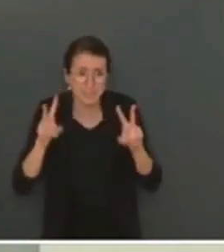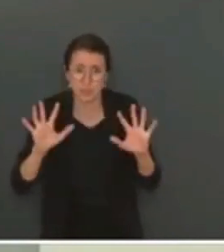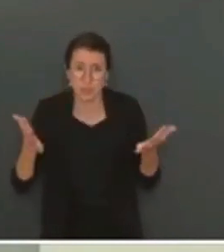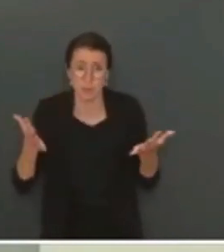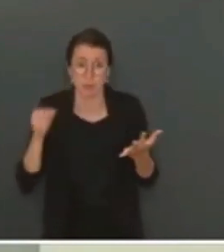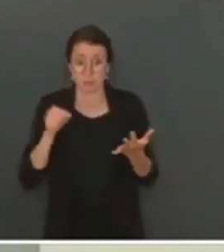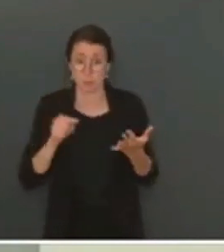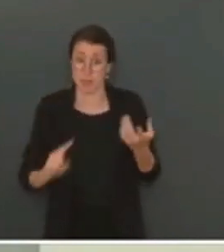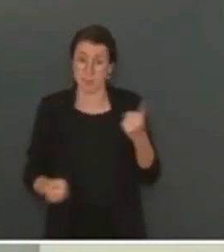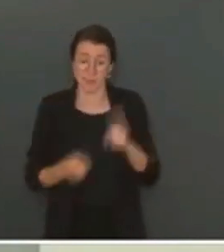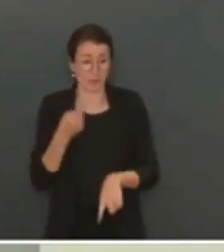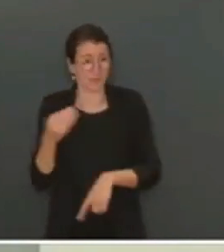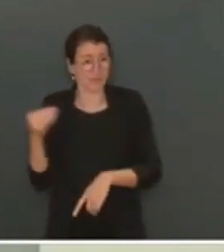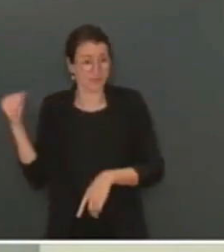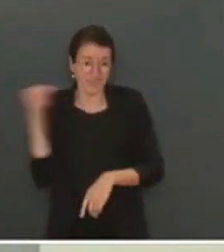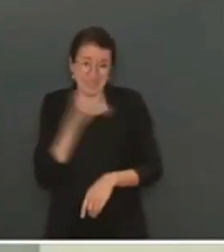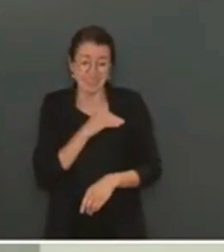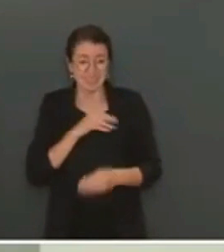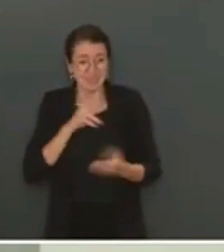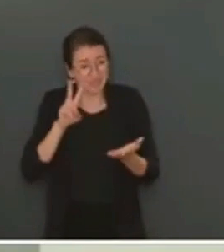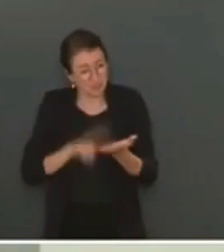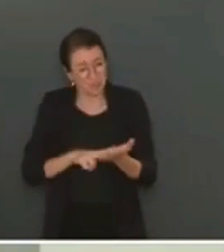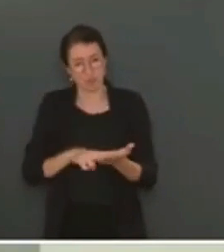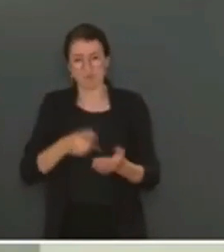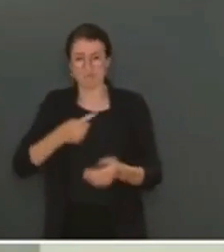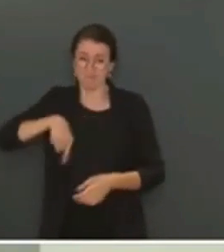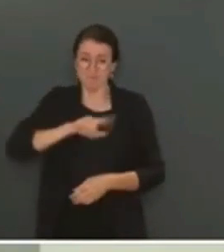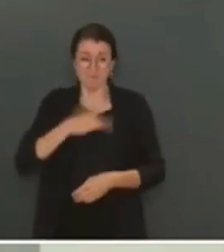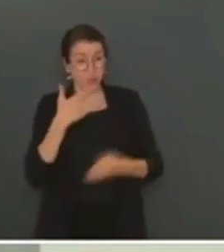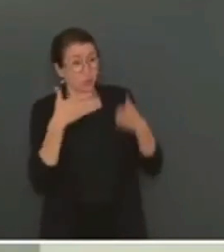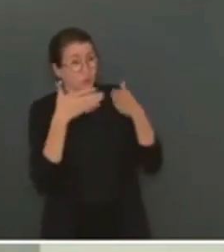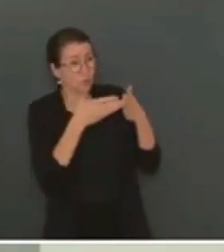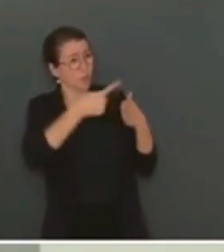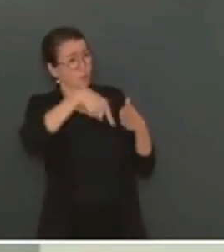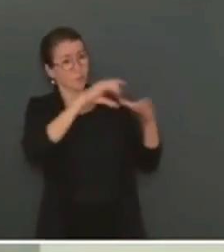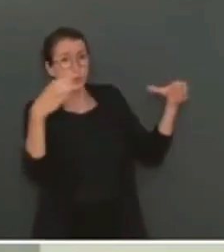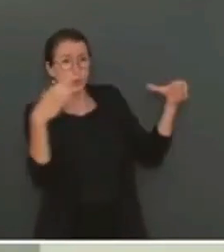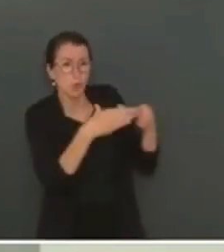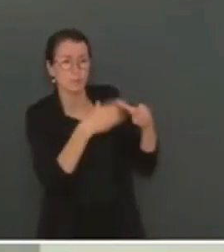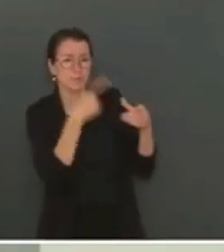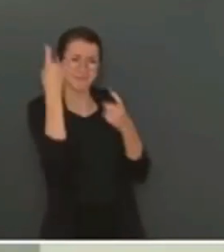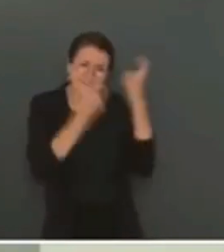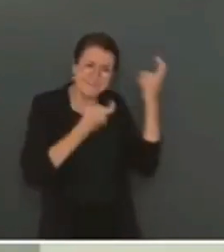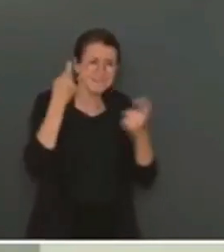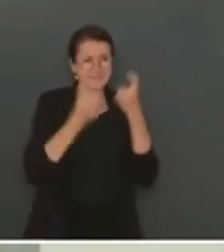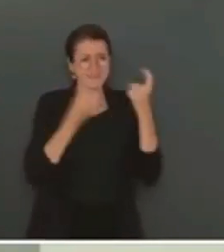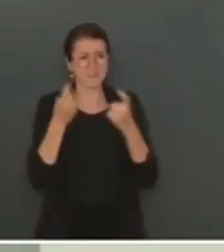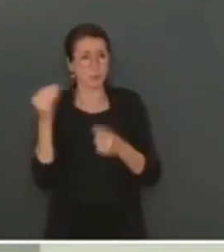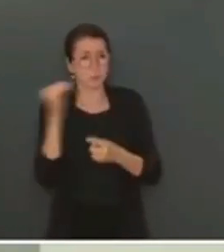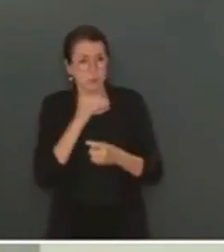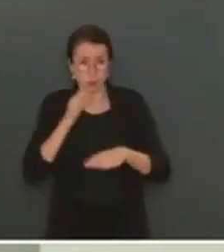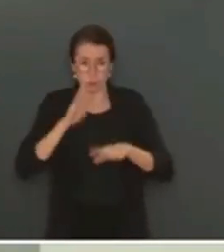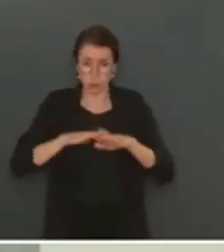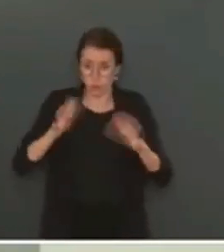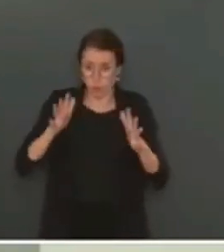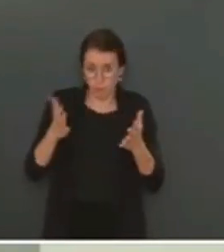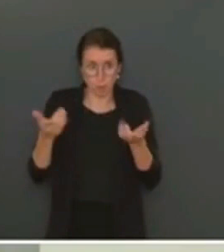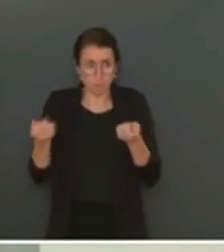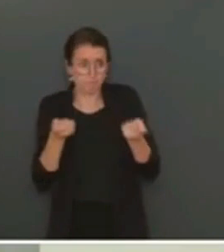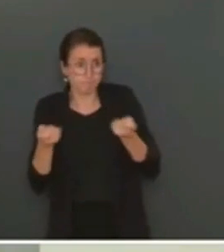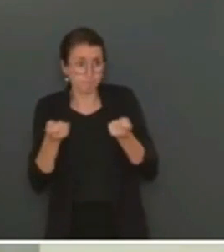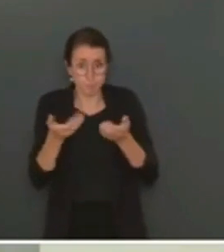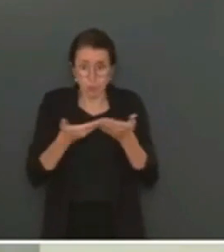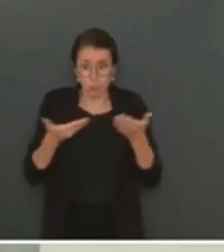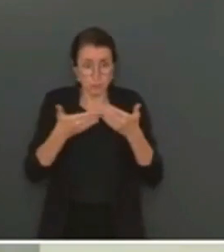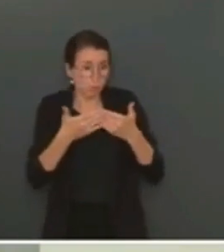de langage, c'est vraiment une volonté. Nous souhaitons que prioritairement, nous nous penchions sur cette question. L'objectif est de